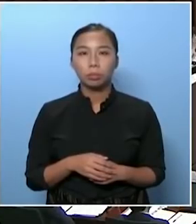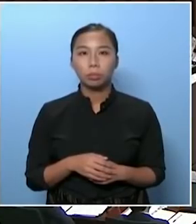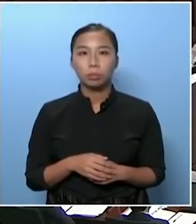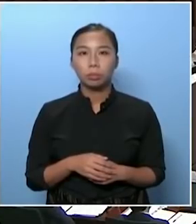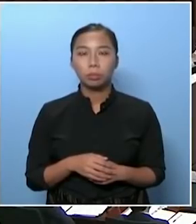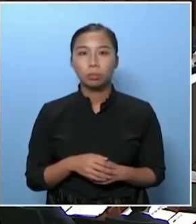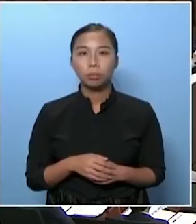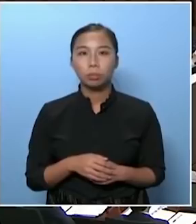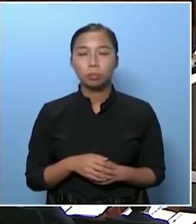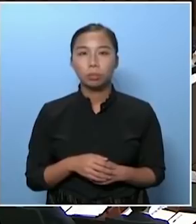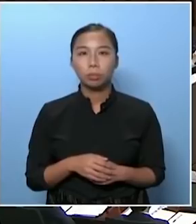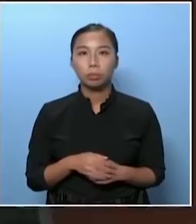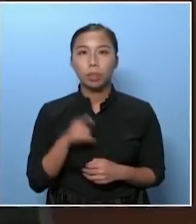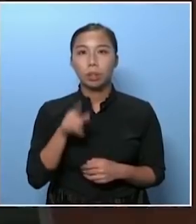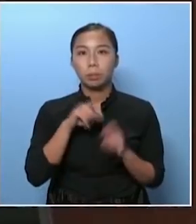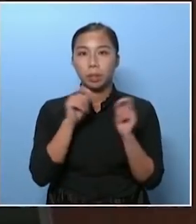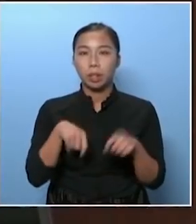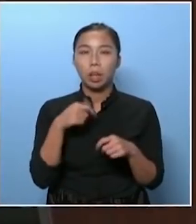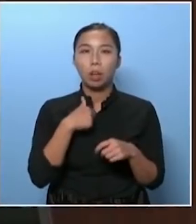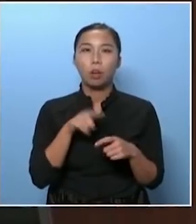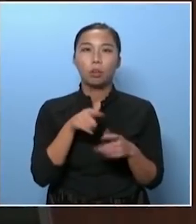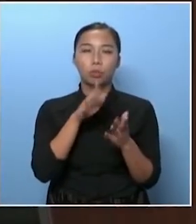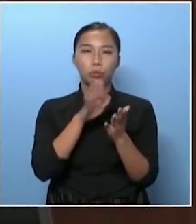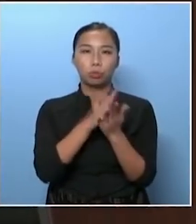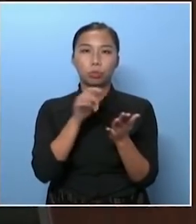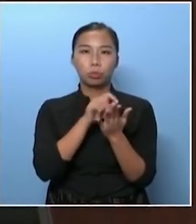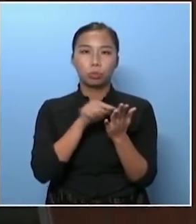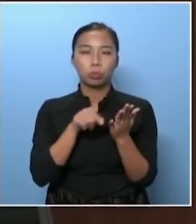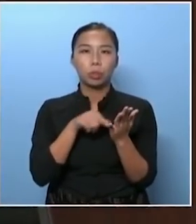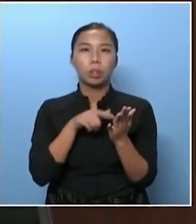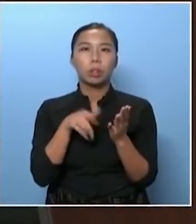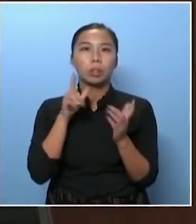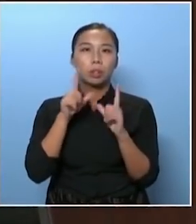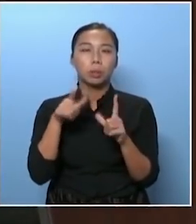你哋提嘅問題，我已書面答覆咗，冇咩好補充啦。